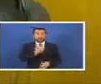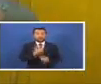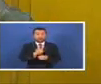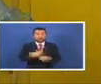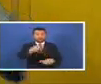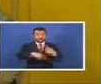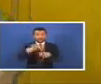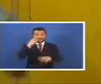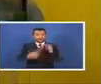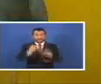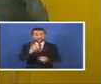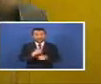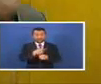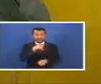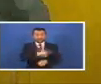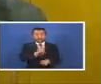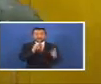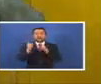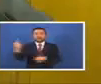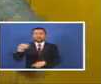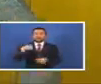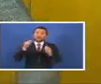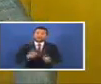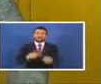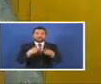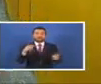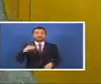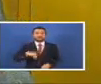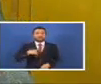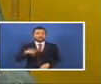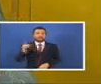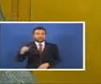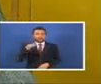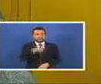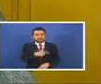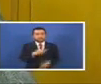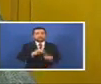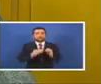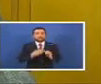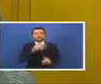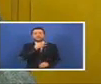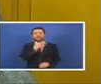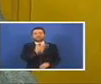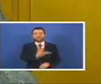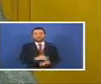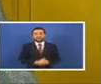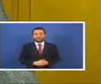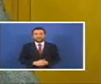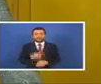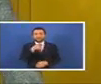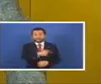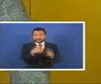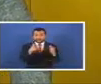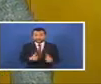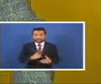ve denetleme görevimizi de yargılayabilirmiş gibi davranıyorlar. İşte sıkıntılı olan burasıdır.